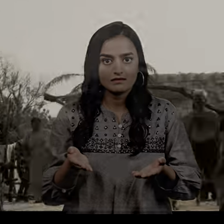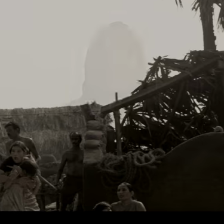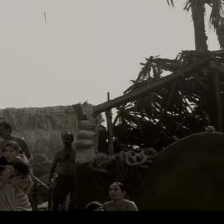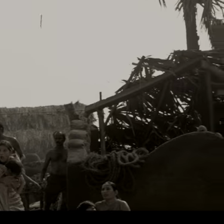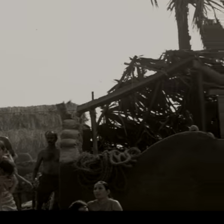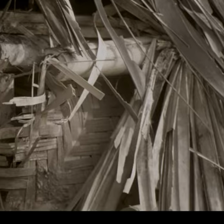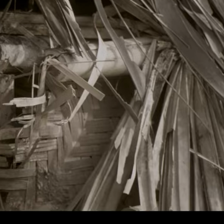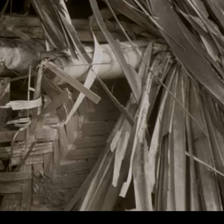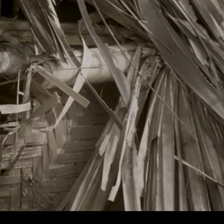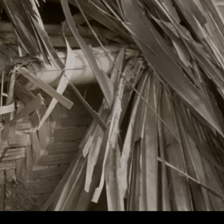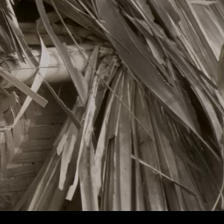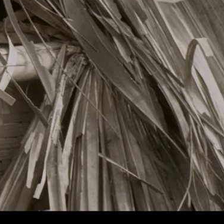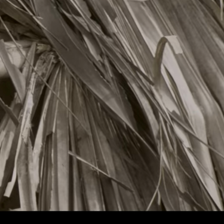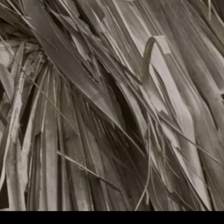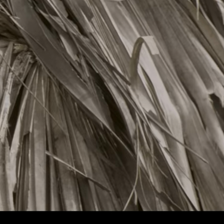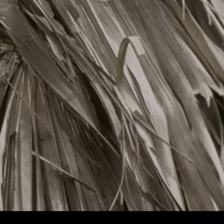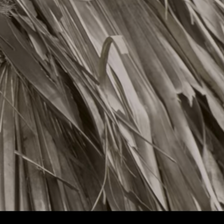మొదలైంది.